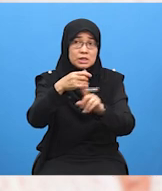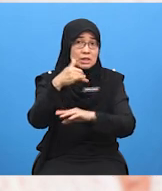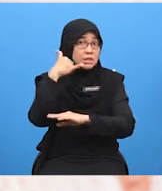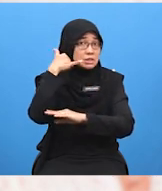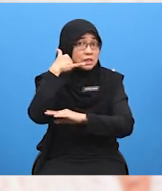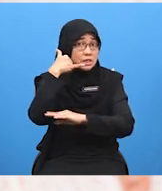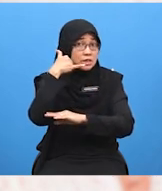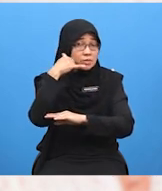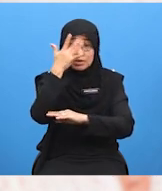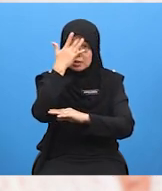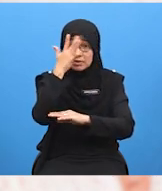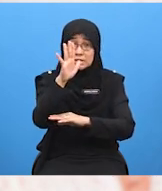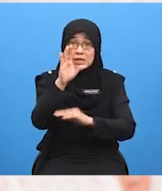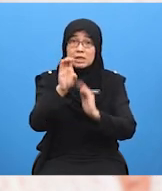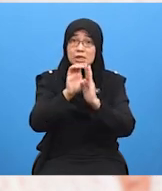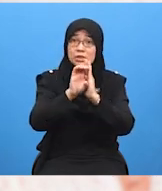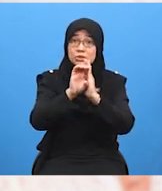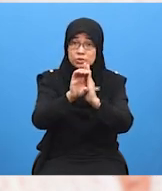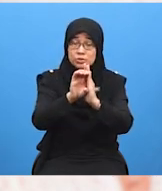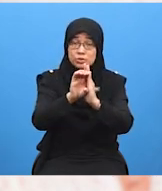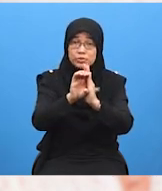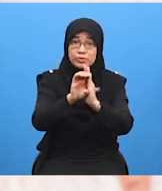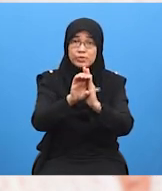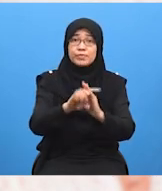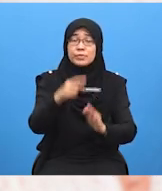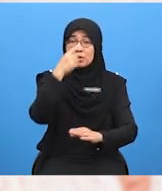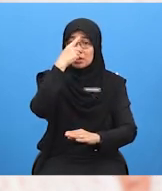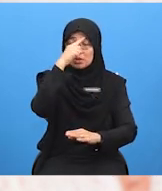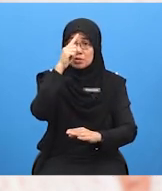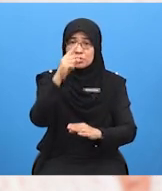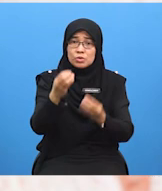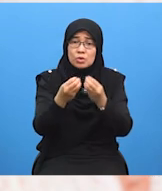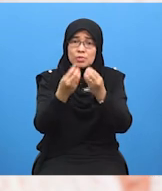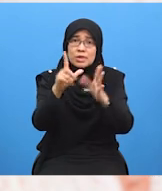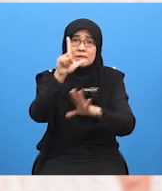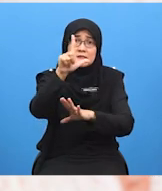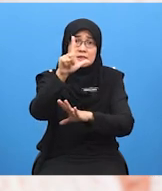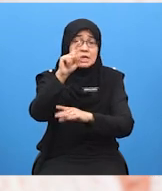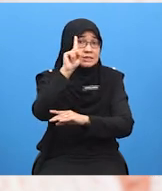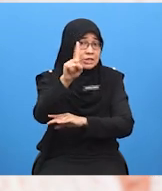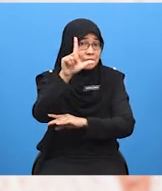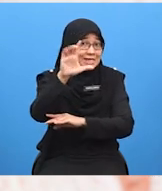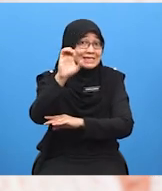Berikut adalah contoh aturcara untuk menyalakan satu LED.